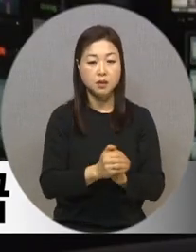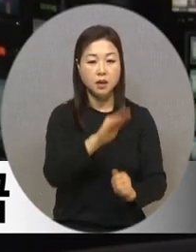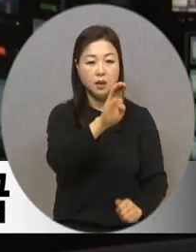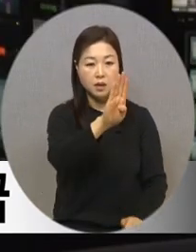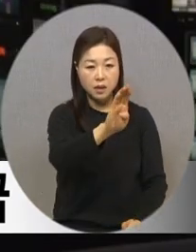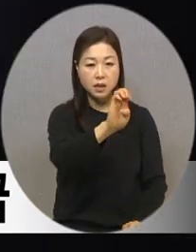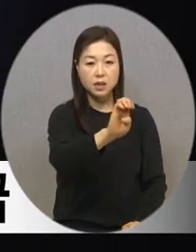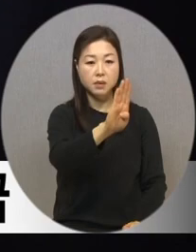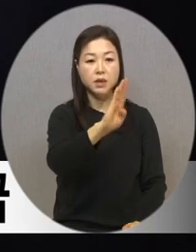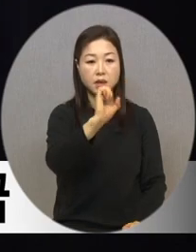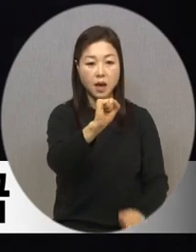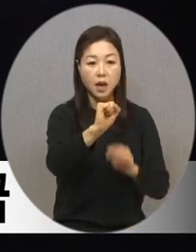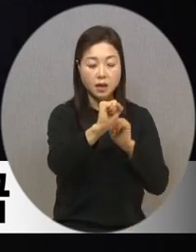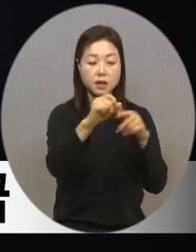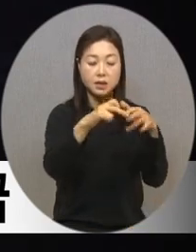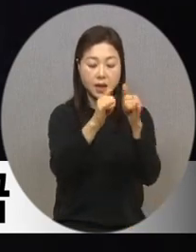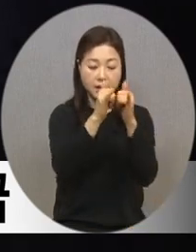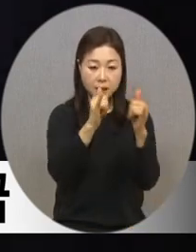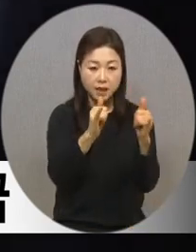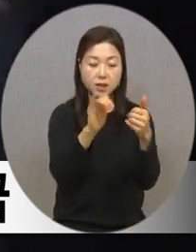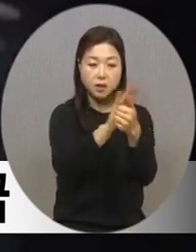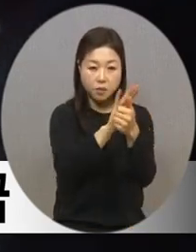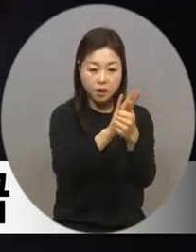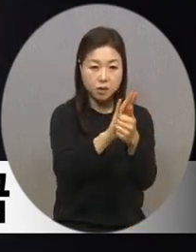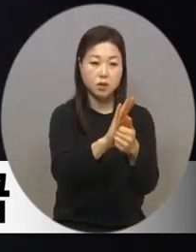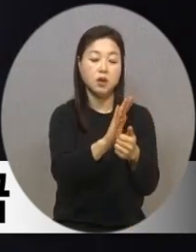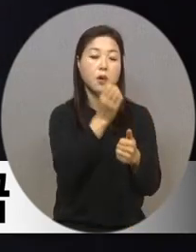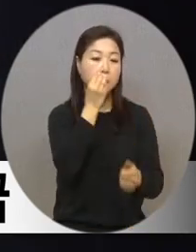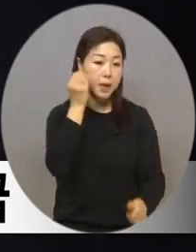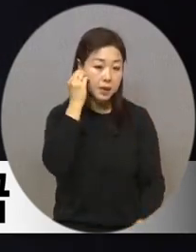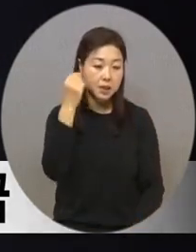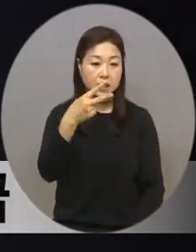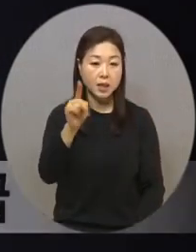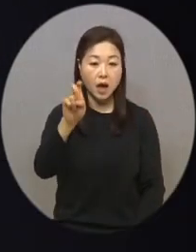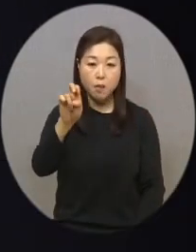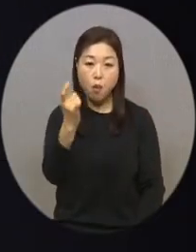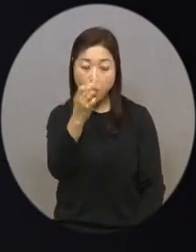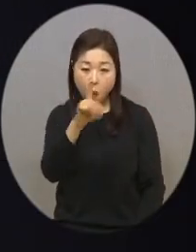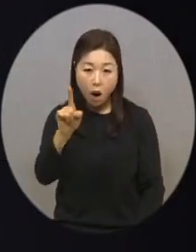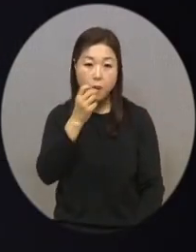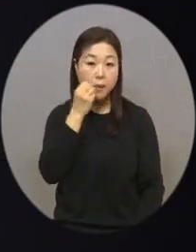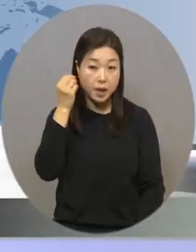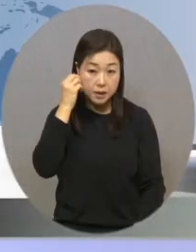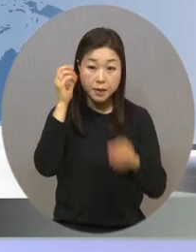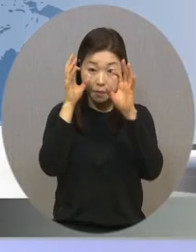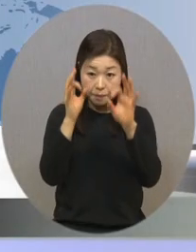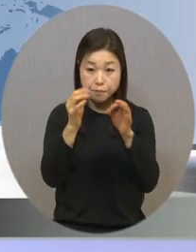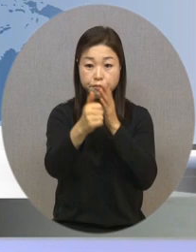서비스 누리집과 다모아 누리집에서 누구나 무료로 이용할 수 있습니다.